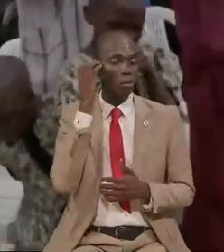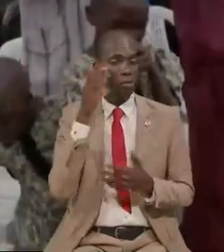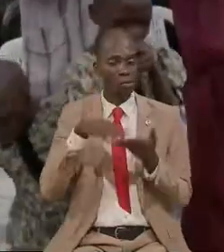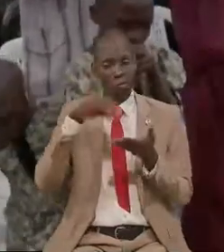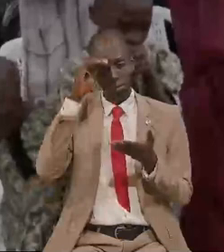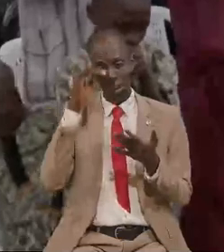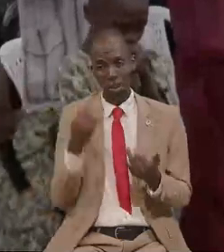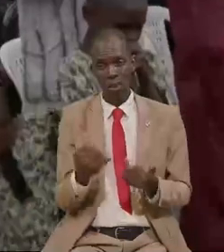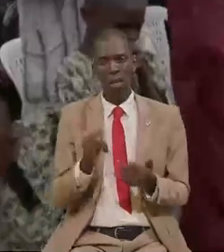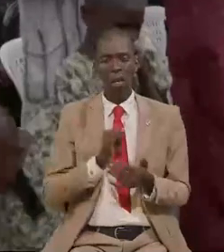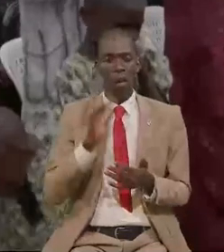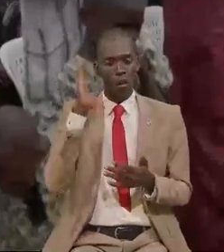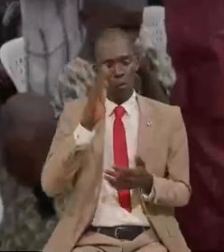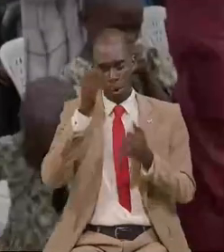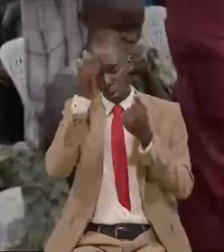je vais l'observer.